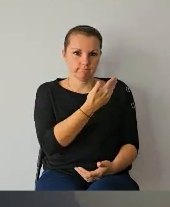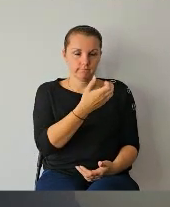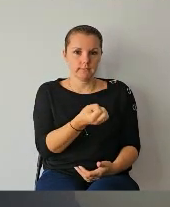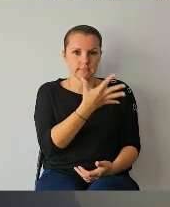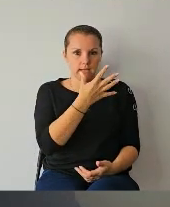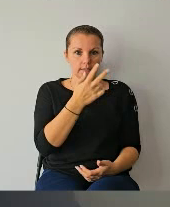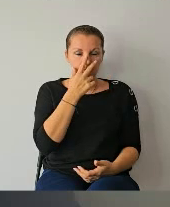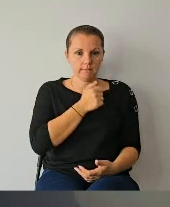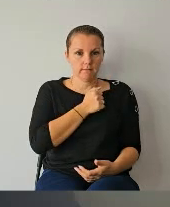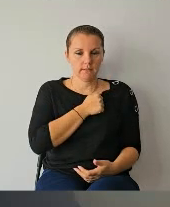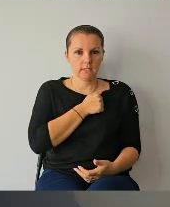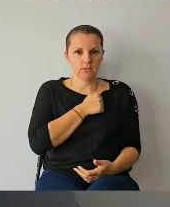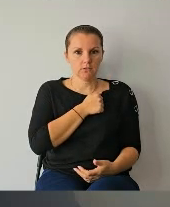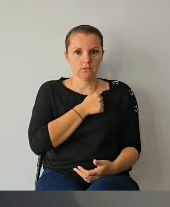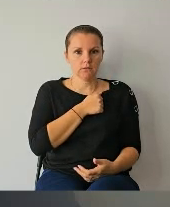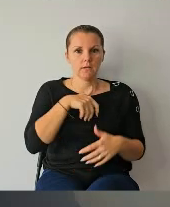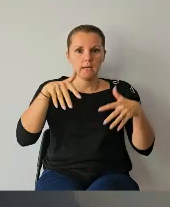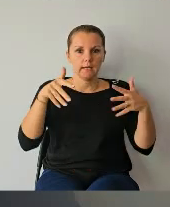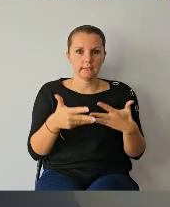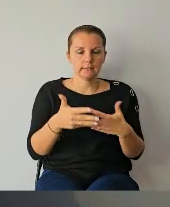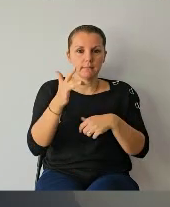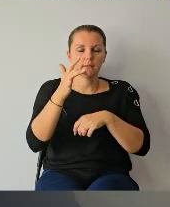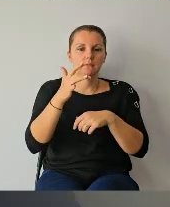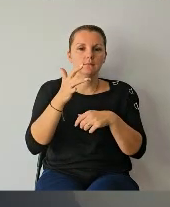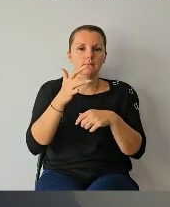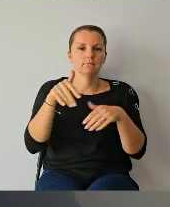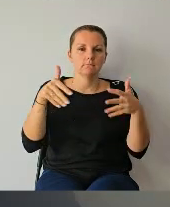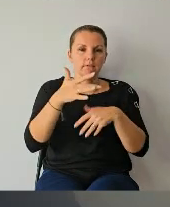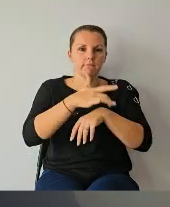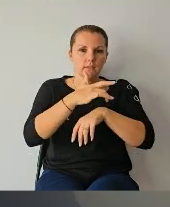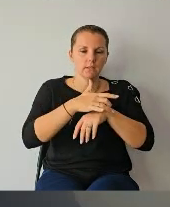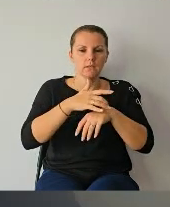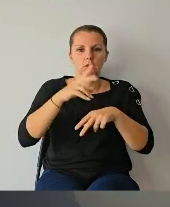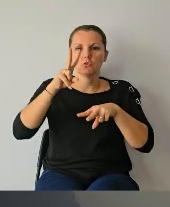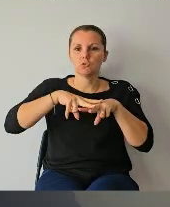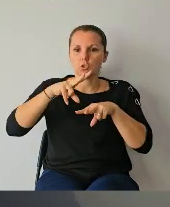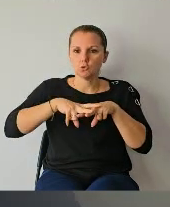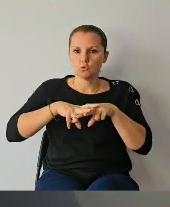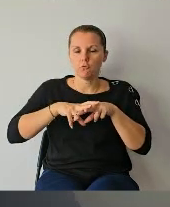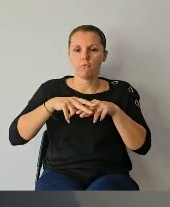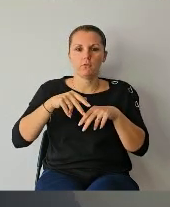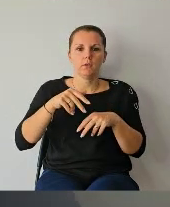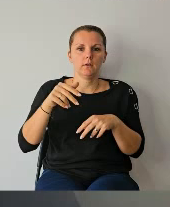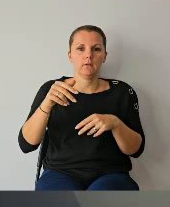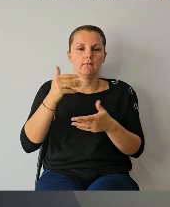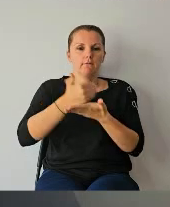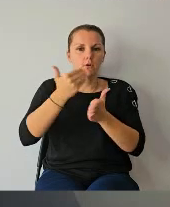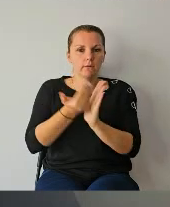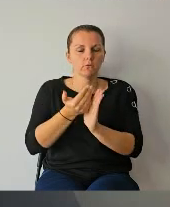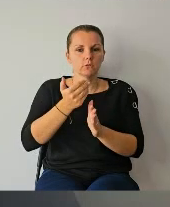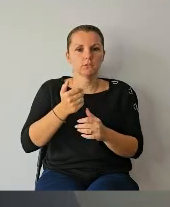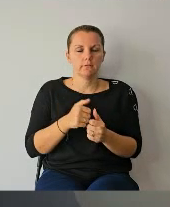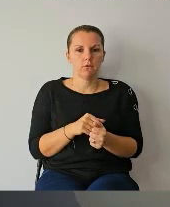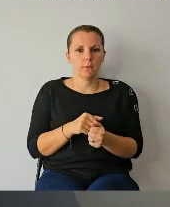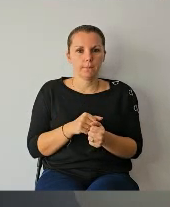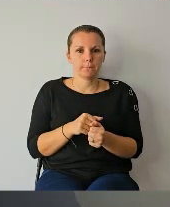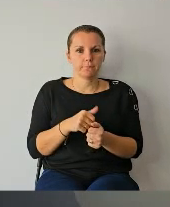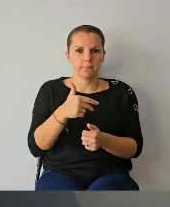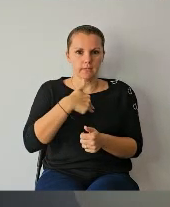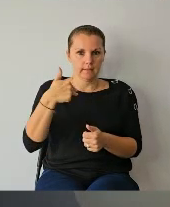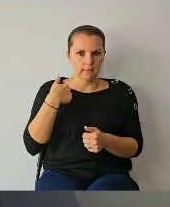w porównaniu Rzeszów, województwo podkarpackie do poprzednich slajdów, które były tak jakby w gminie